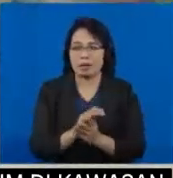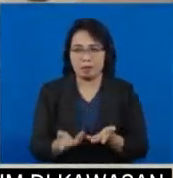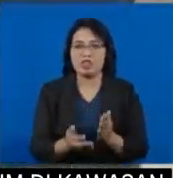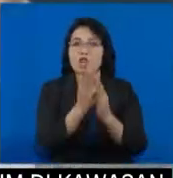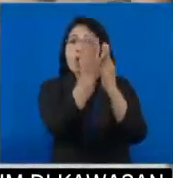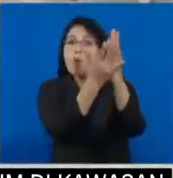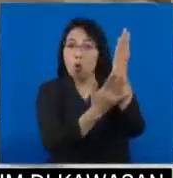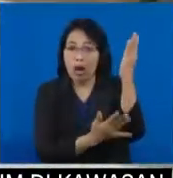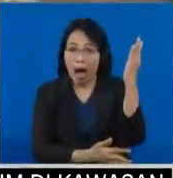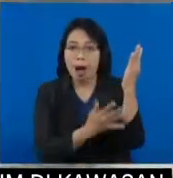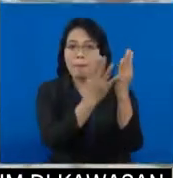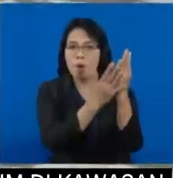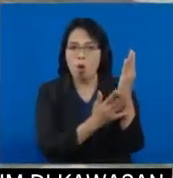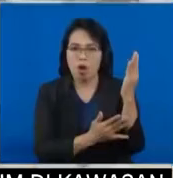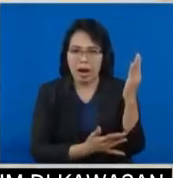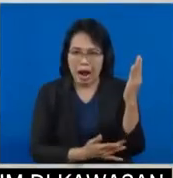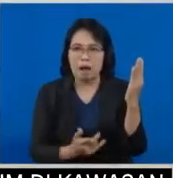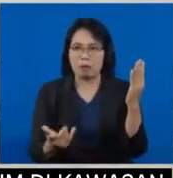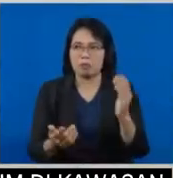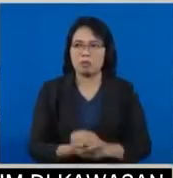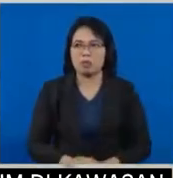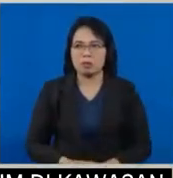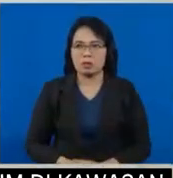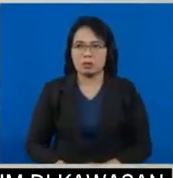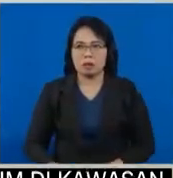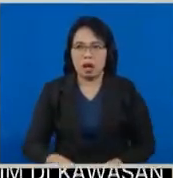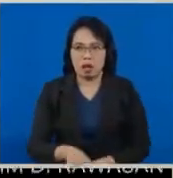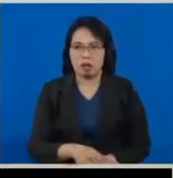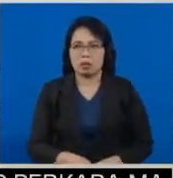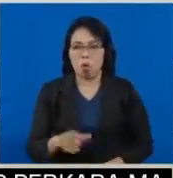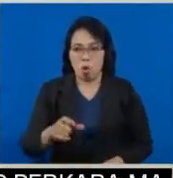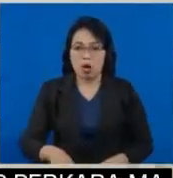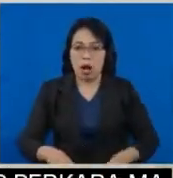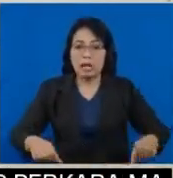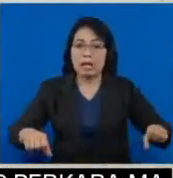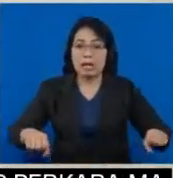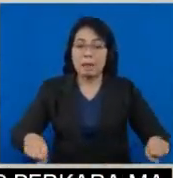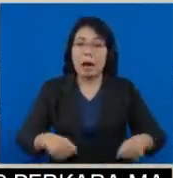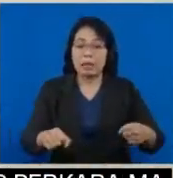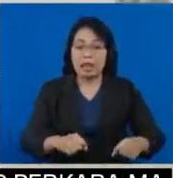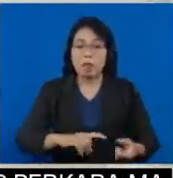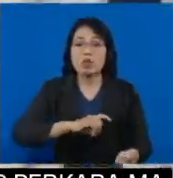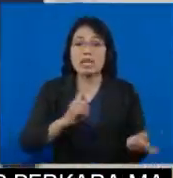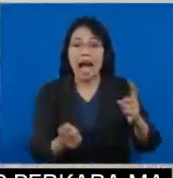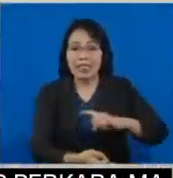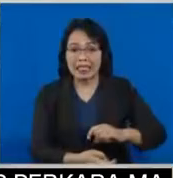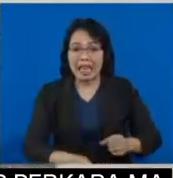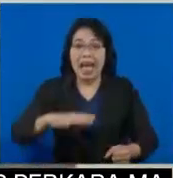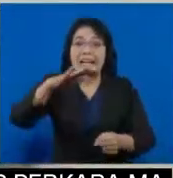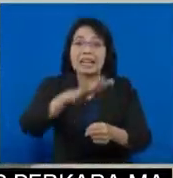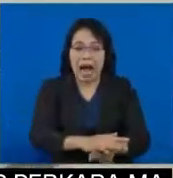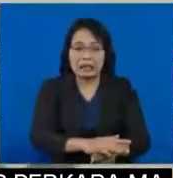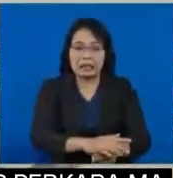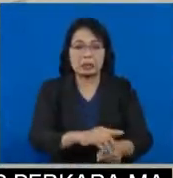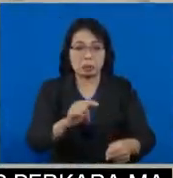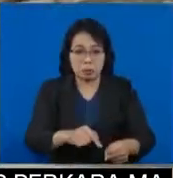mata, kebakaran berawal saat karyawan yang sedang memasak mengganti tabung gas yang sudah habis. Namun saat mengganti tabung, terjadi kebocoran